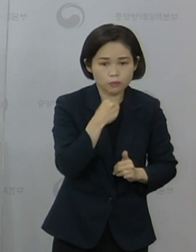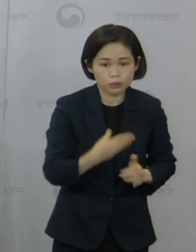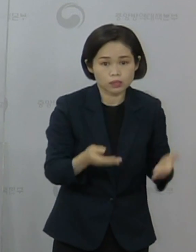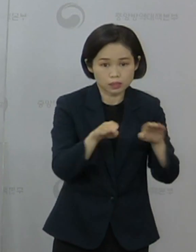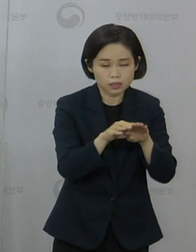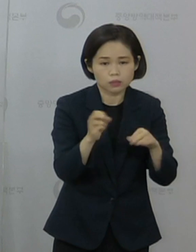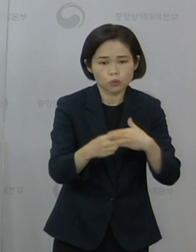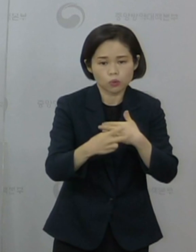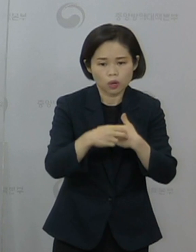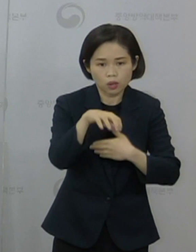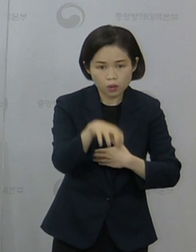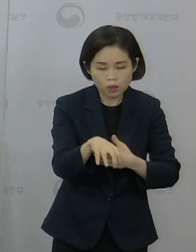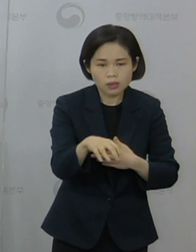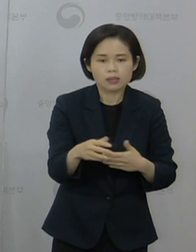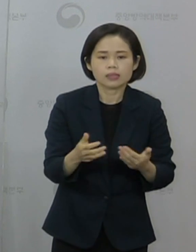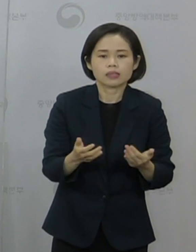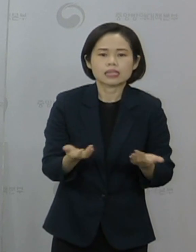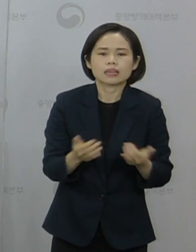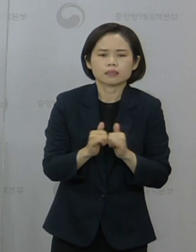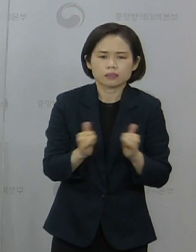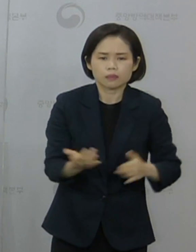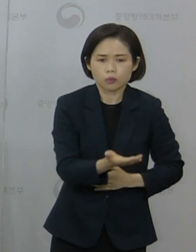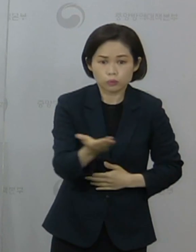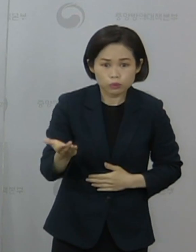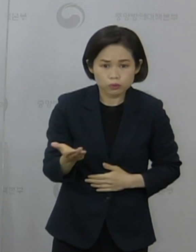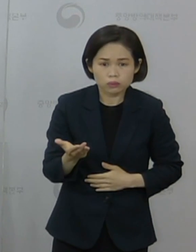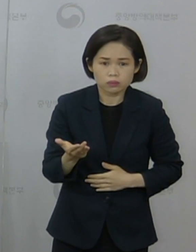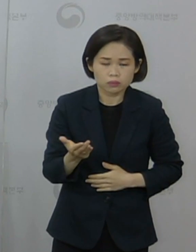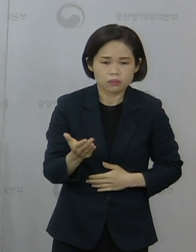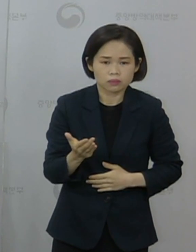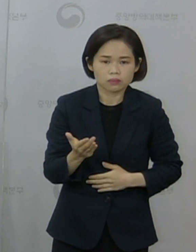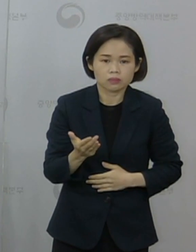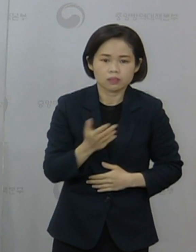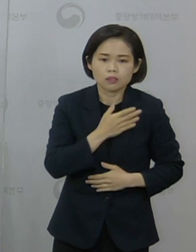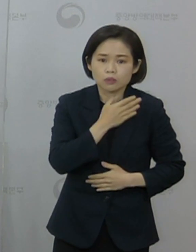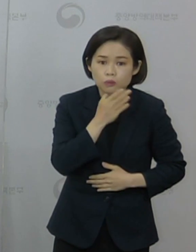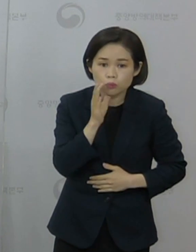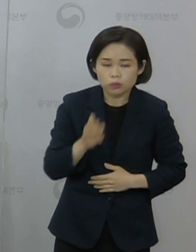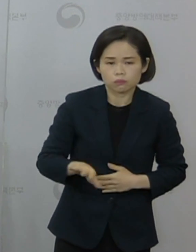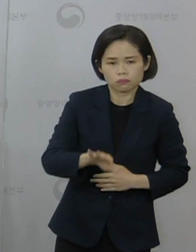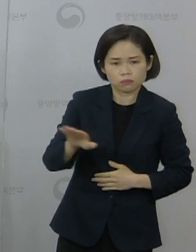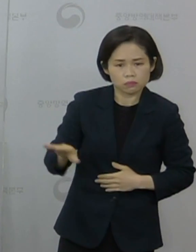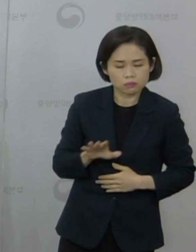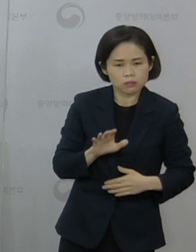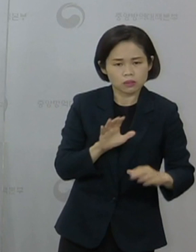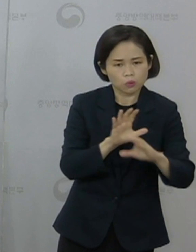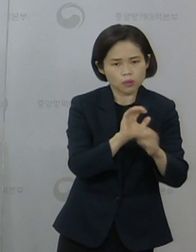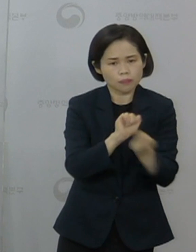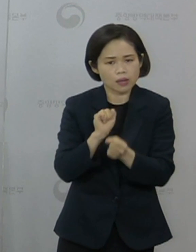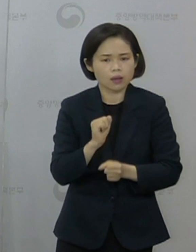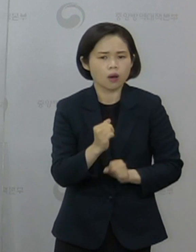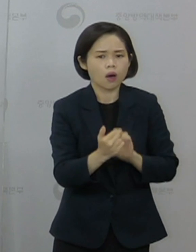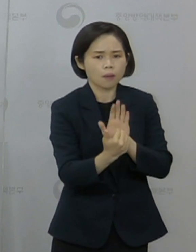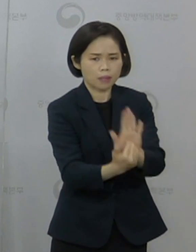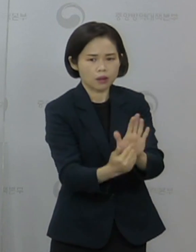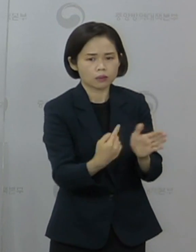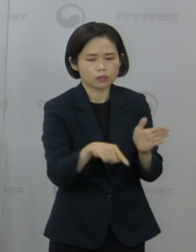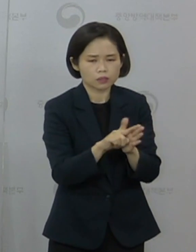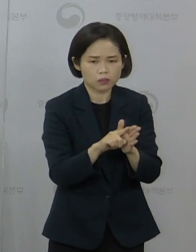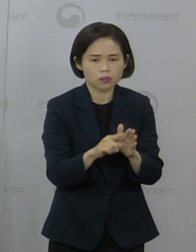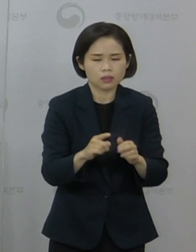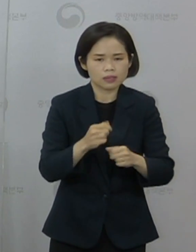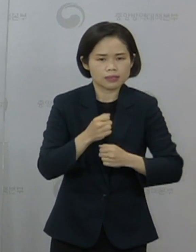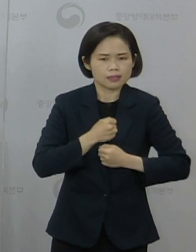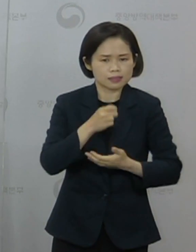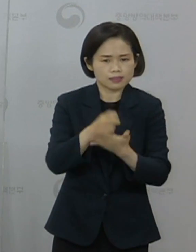기간에 종사자 및 시설관리자 께서는 이런 고형 궁이 감염에 도출되지 않게끔 주의사항을 반드시 지켜 주실 것을